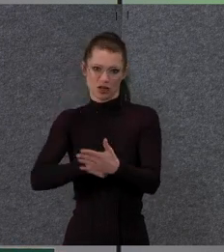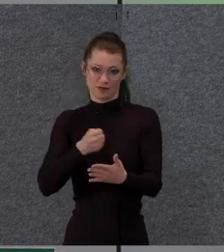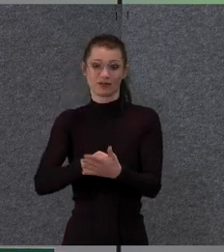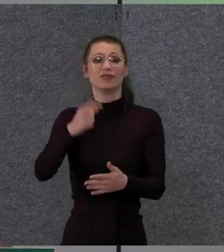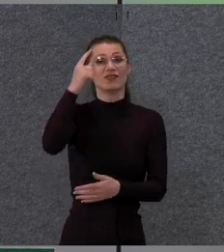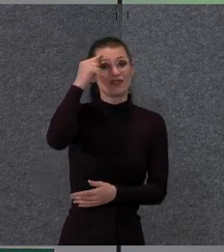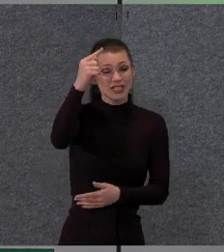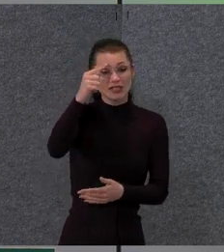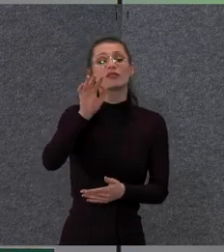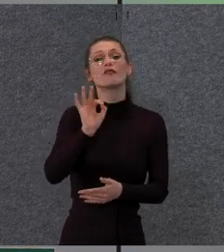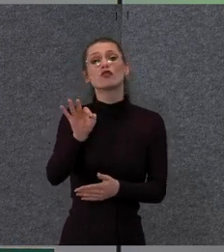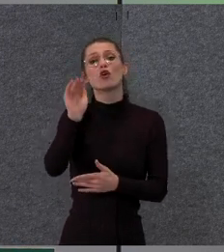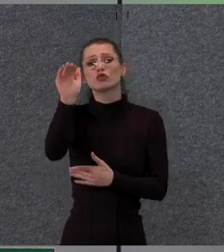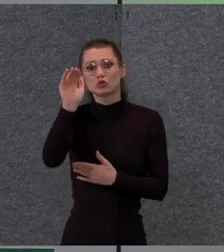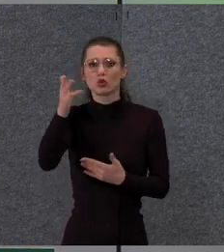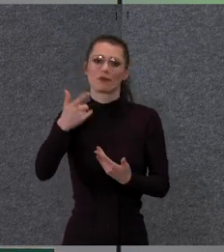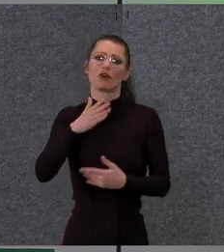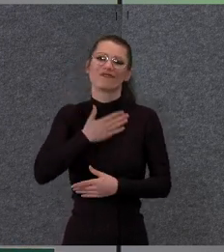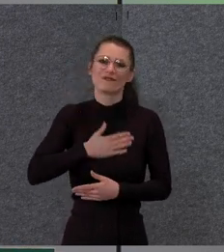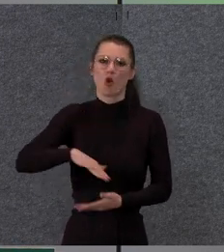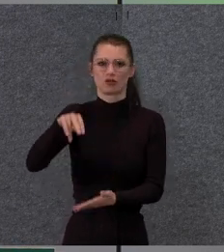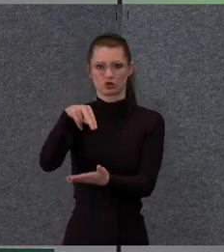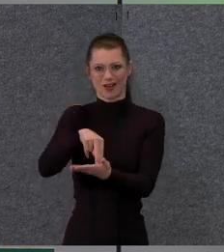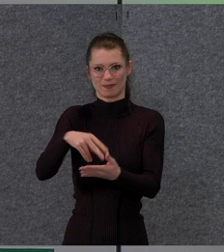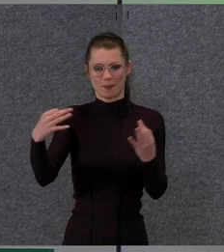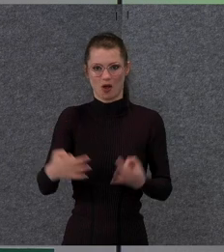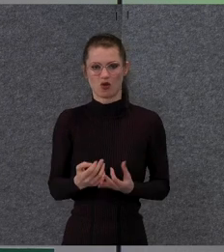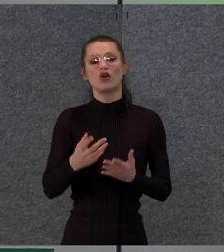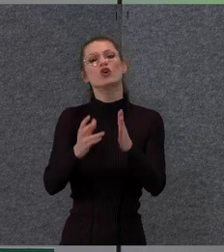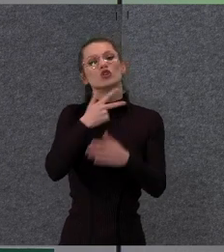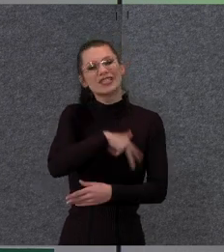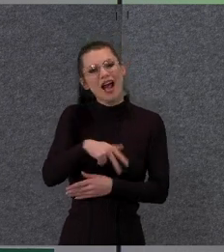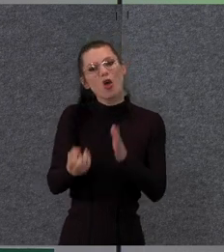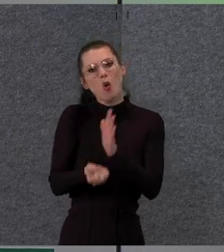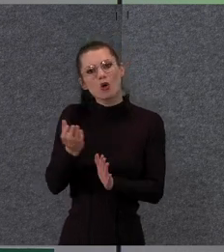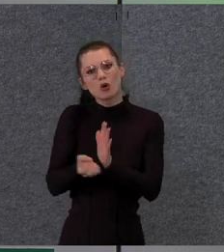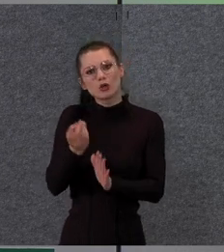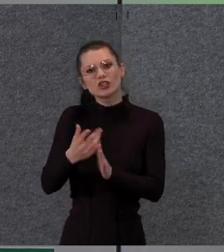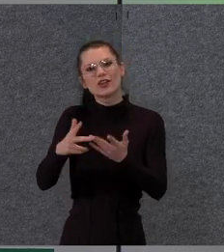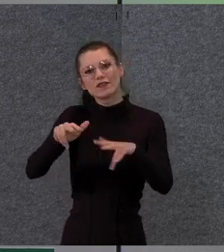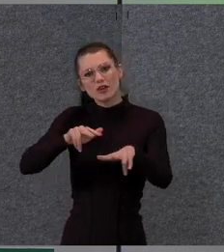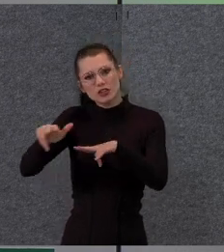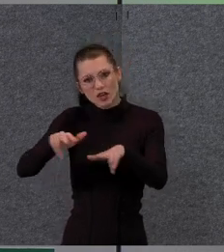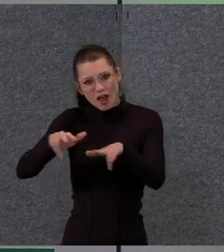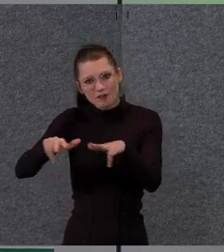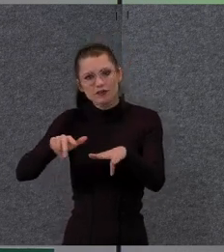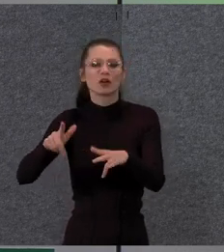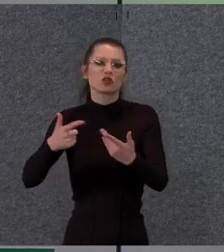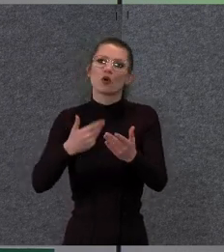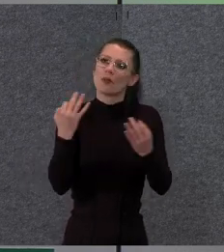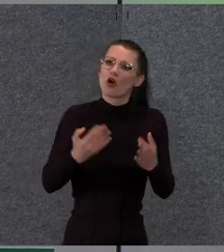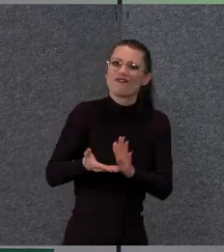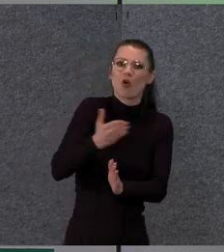wichtigste Quelle künftigen Wohlstands. Eine sozial-ökologische Marktwirtschaft schaffen wir nur mit sozial-ökologischen